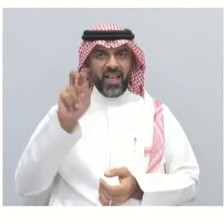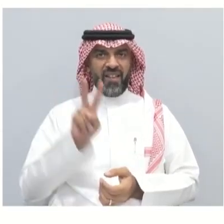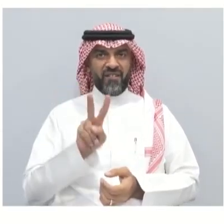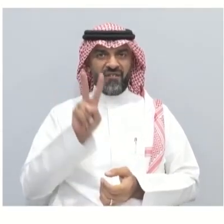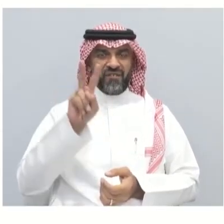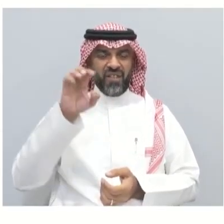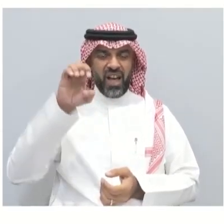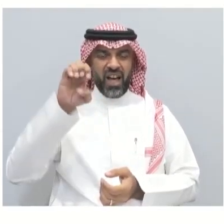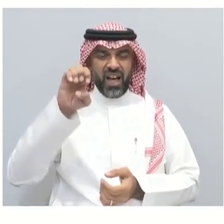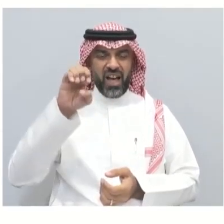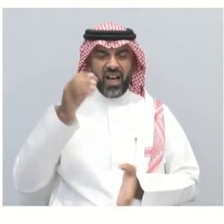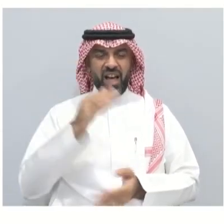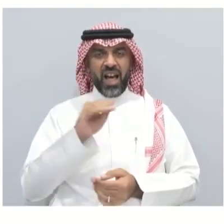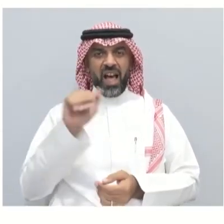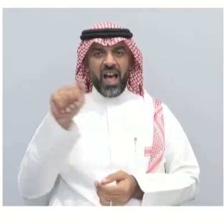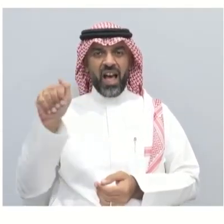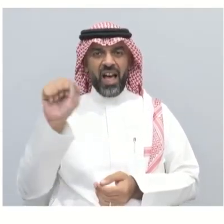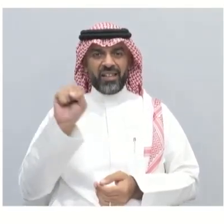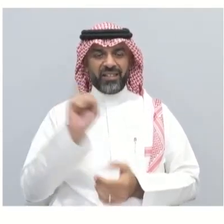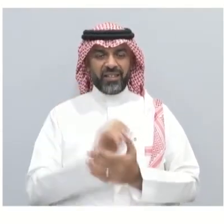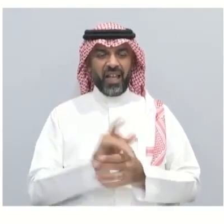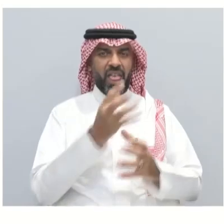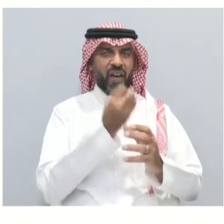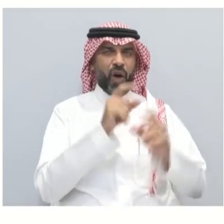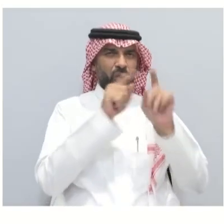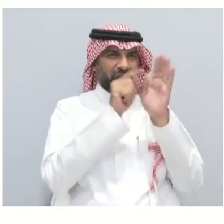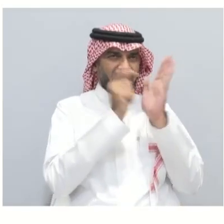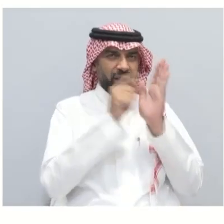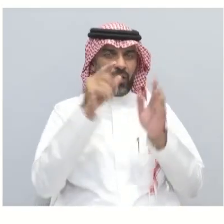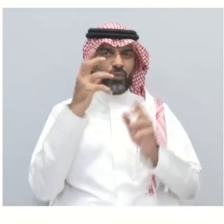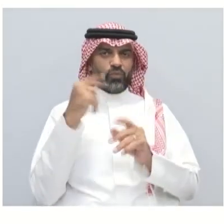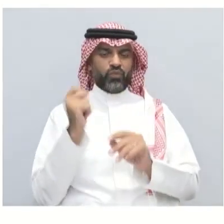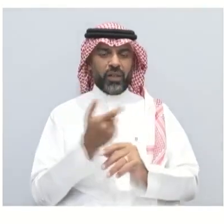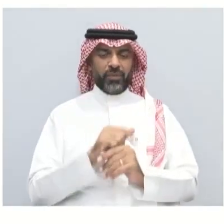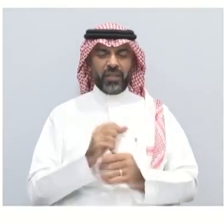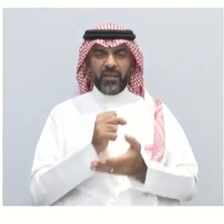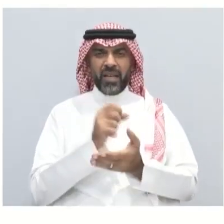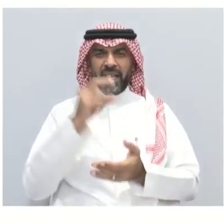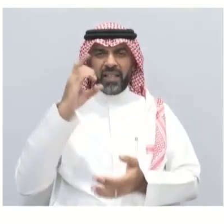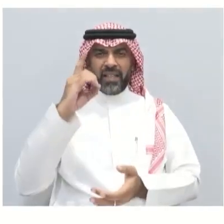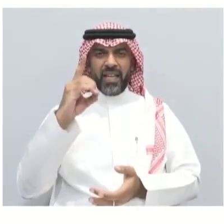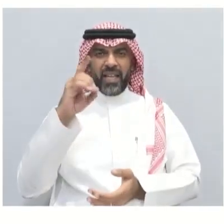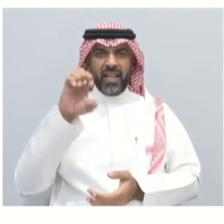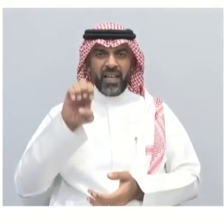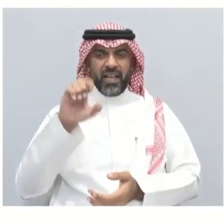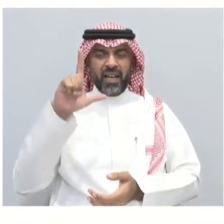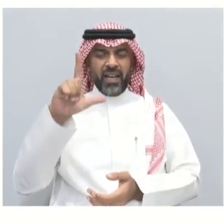زر حتى نقوم بعمليه السرع الحفظ السريعه طيب الدليت ماذا نقصد بكلمه